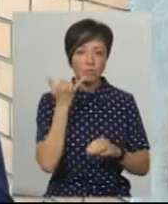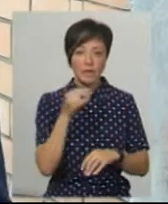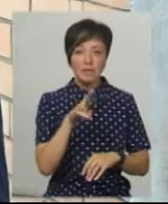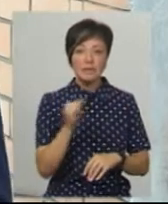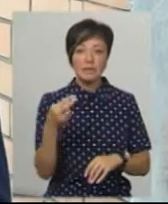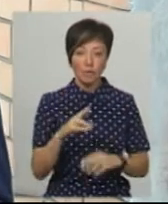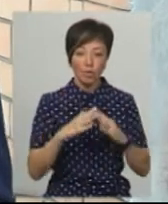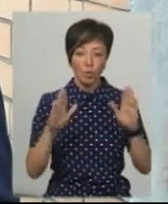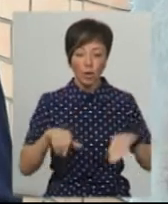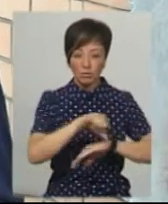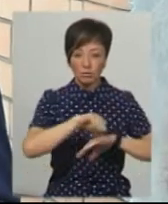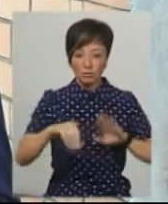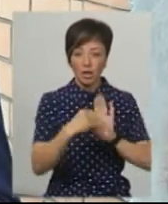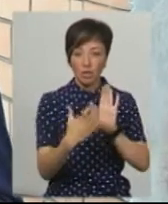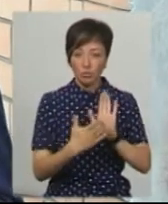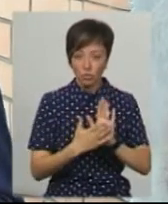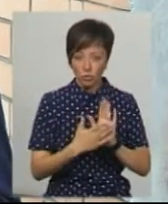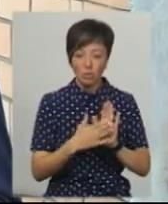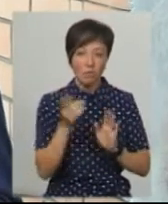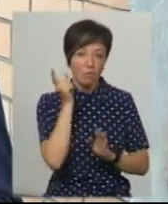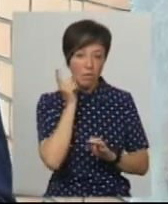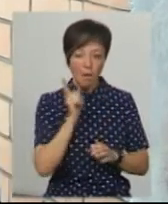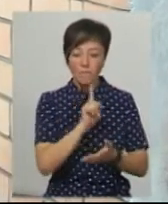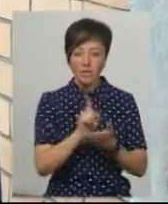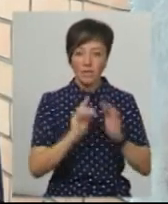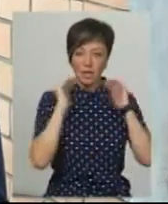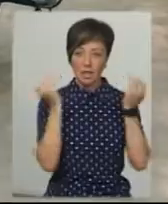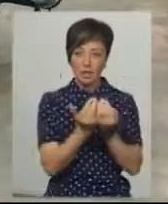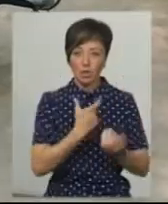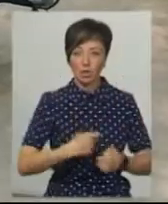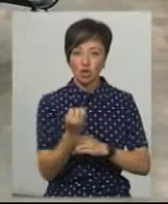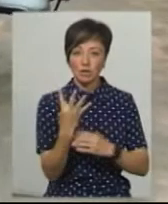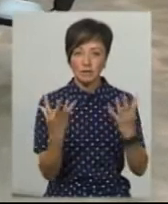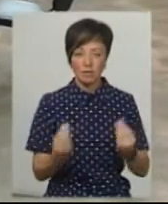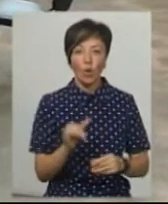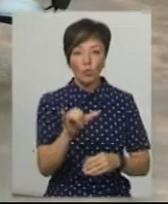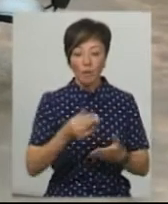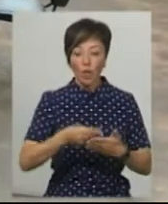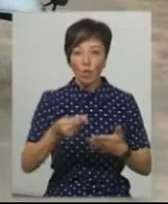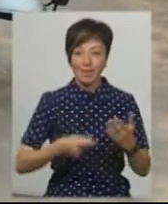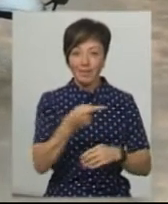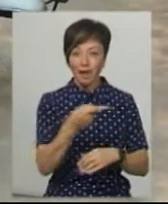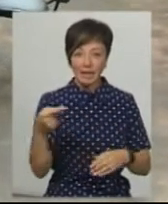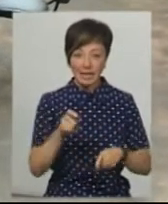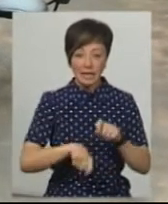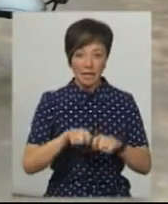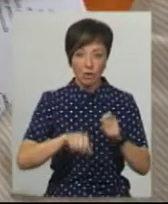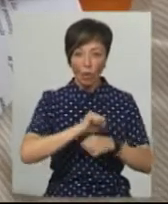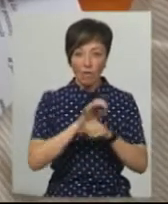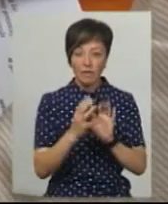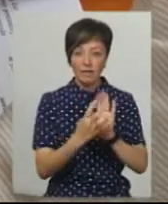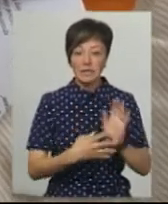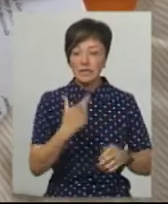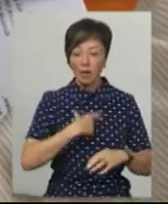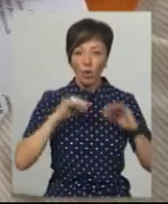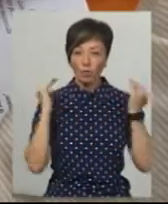людина перетинає кордон, реєструється, і вона повинна бути на самоізоляції 14 днів. Коли в тебе є довідка про негативний тест на COVID-19,